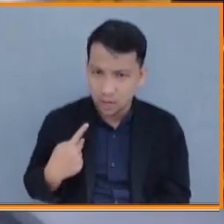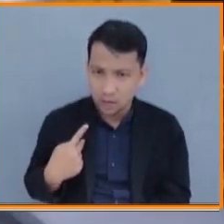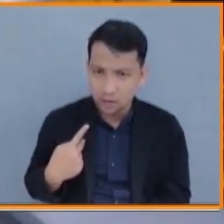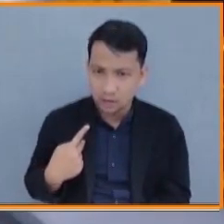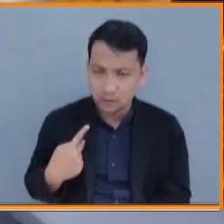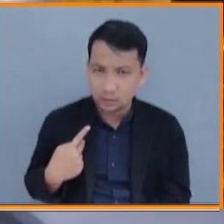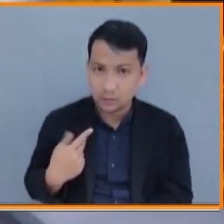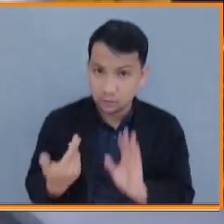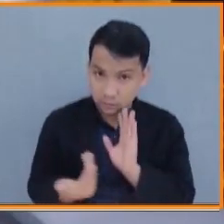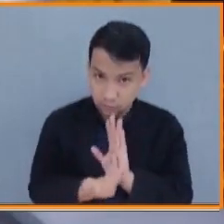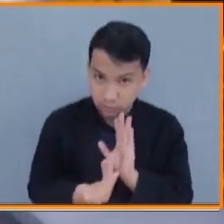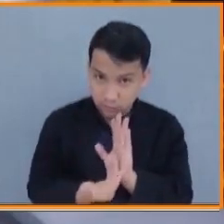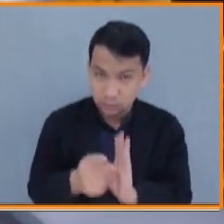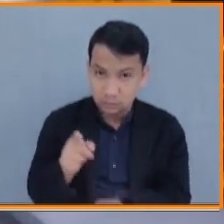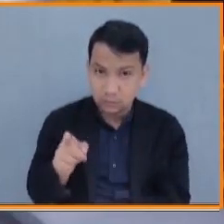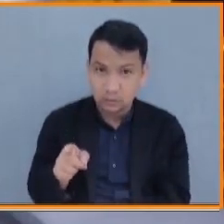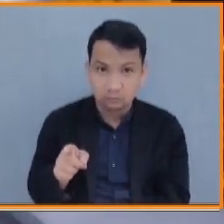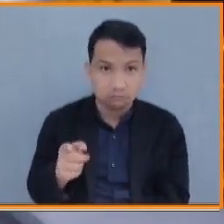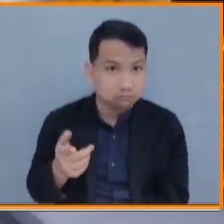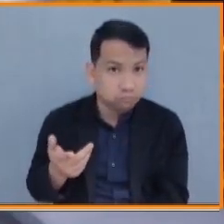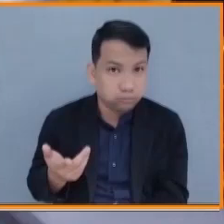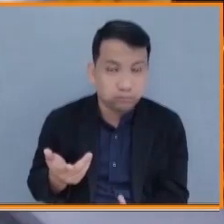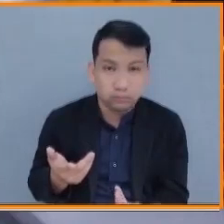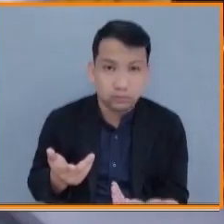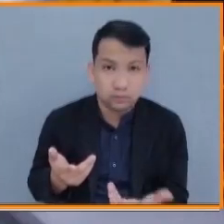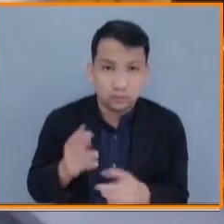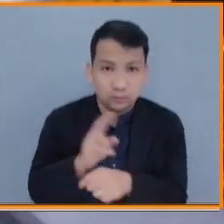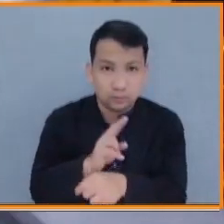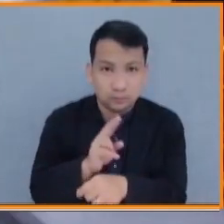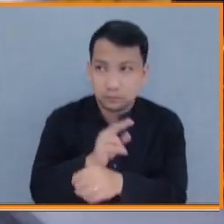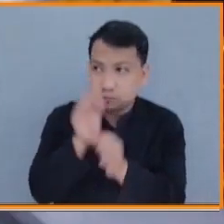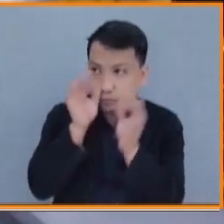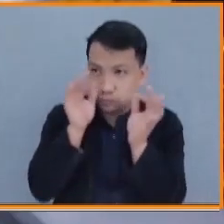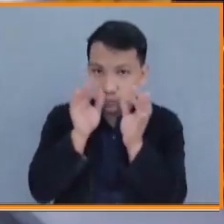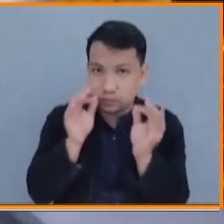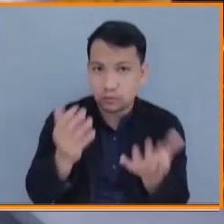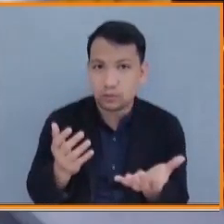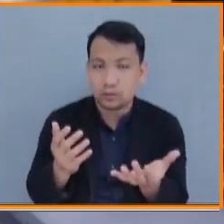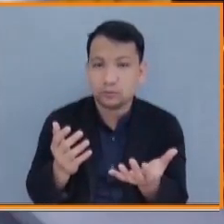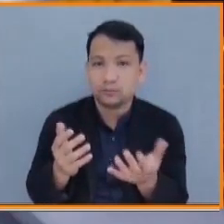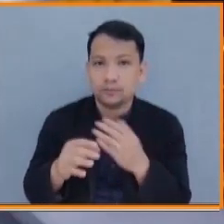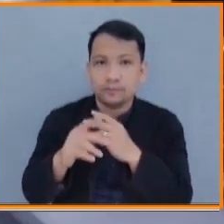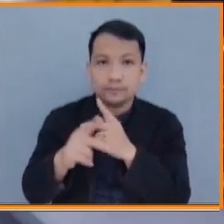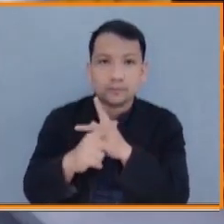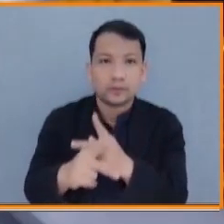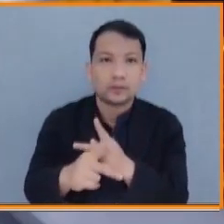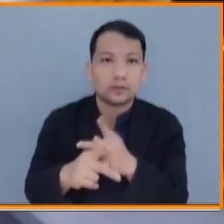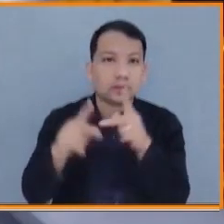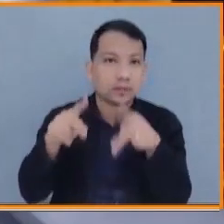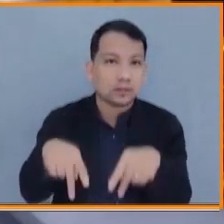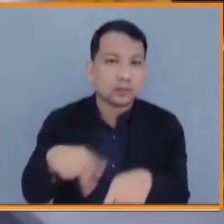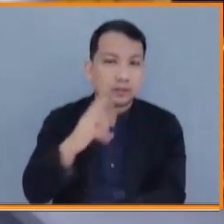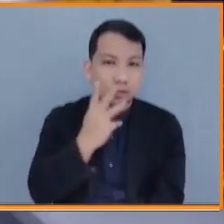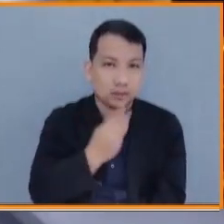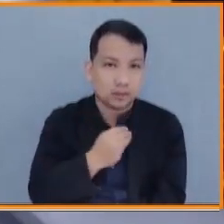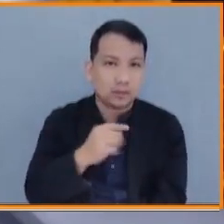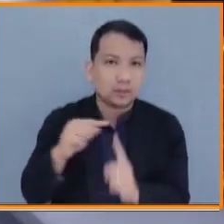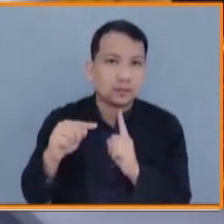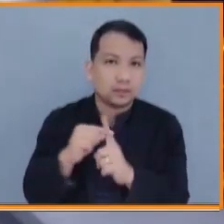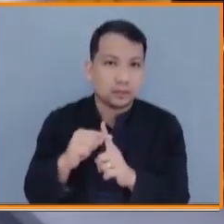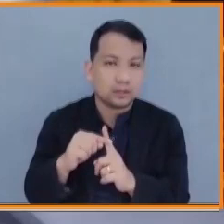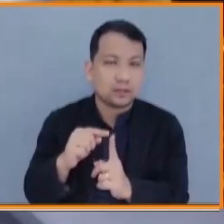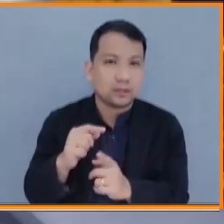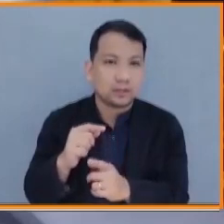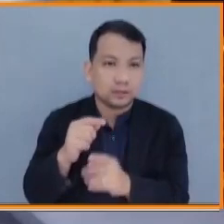na sila ay user ng drugs yun pa nga pinoprotektahan yung mga taong mismong naging positibo nga sa drug test